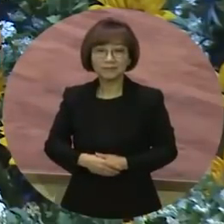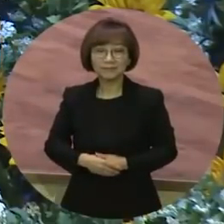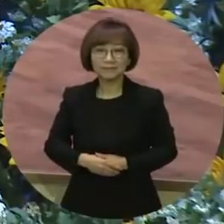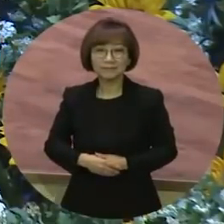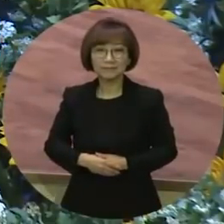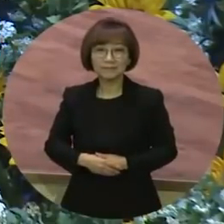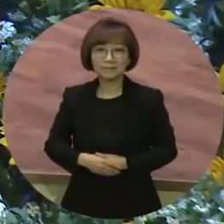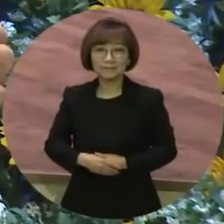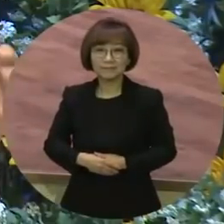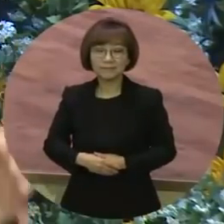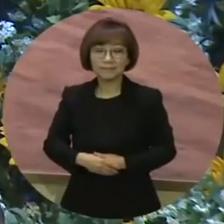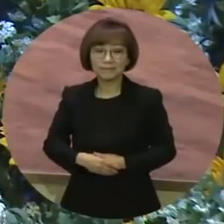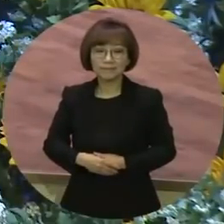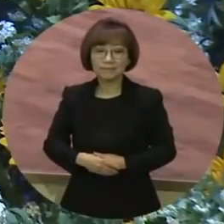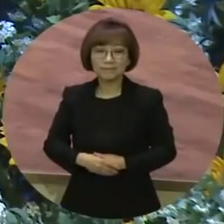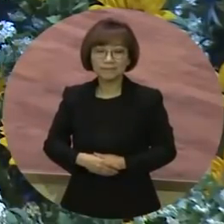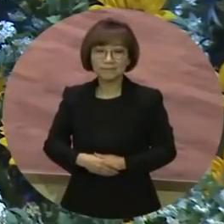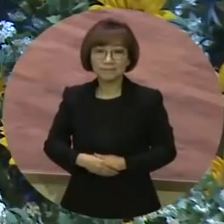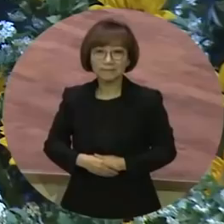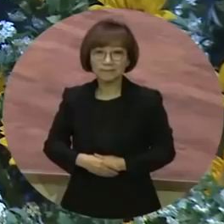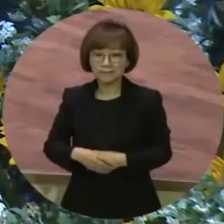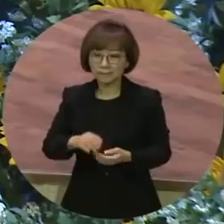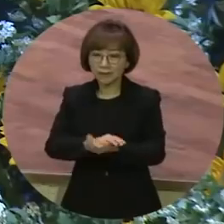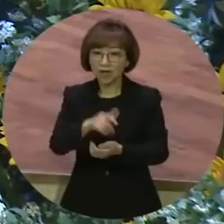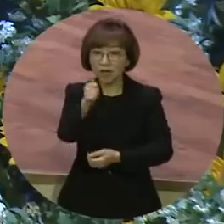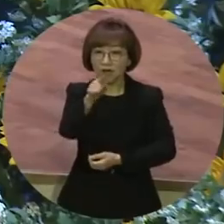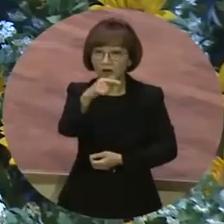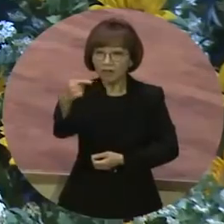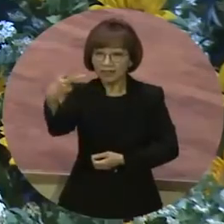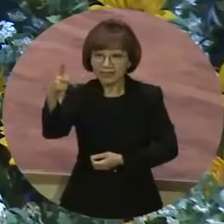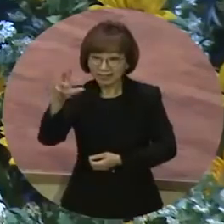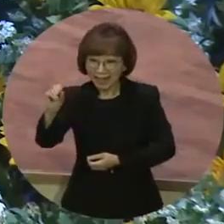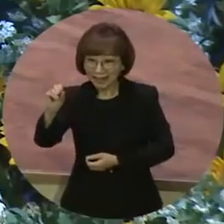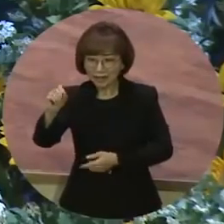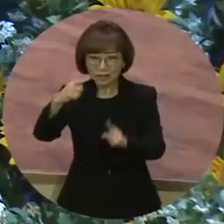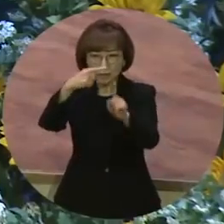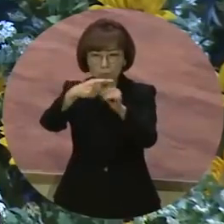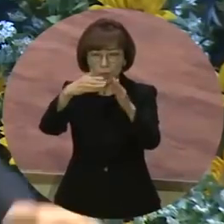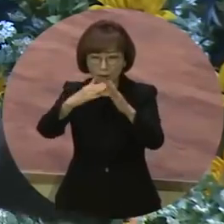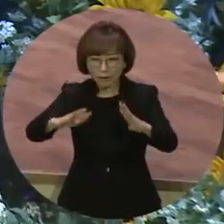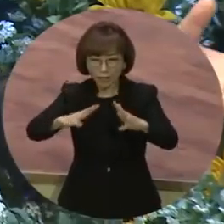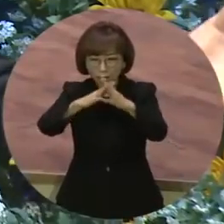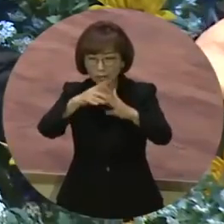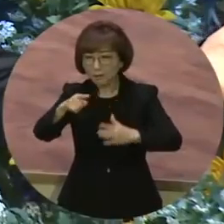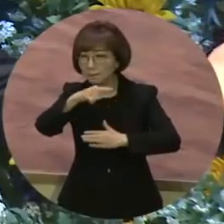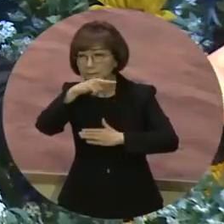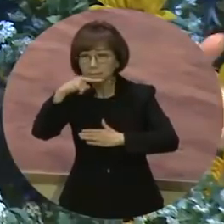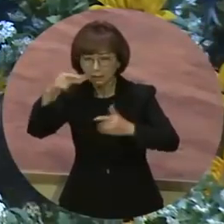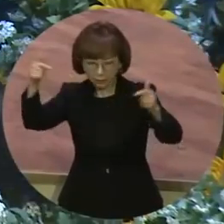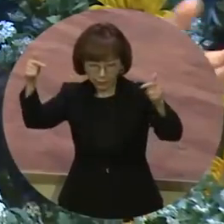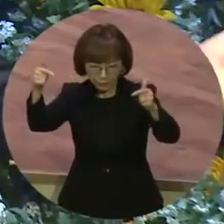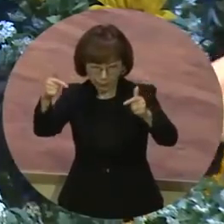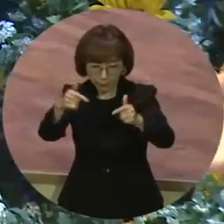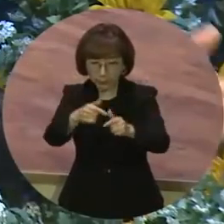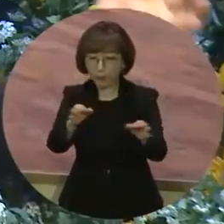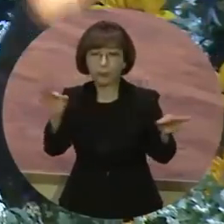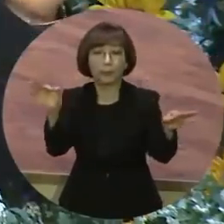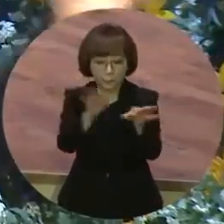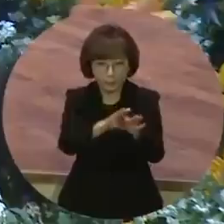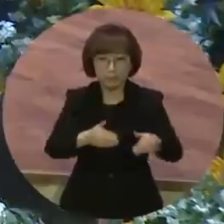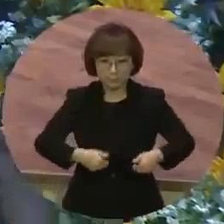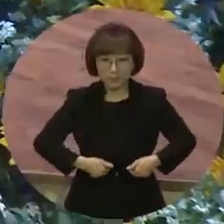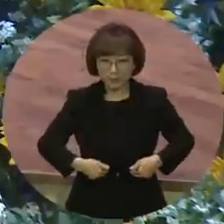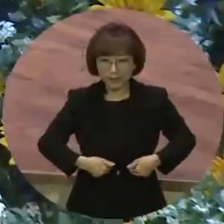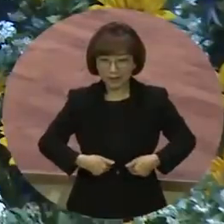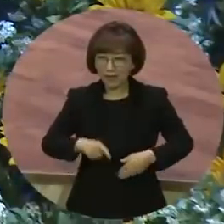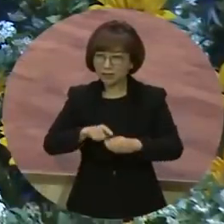그야말로 본격적으로 선교하려면 헌당이 되어져야 마음대로 선교할 수 있어요. 지금 현장 가보세요. 선교현장 가보세요.